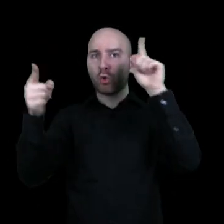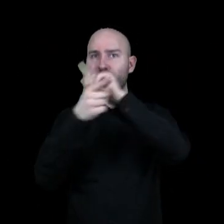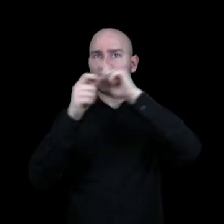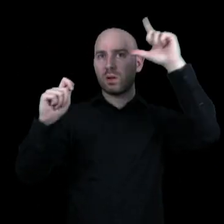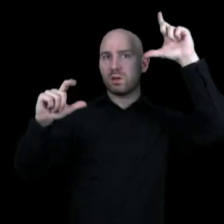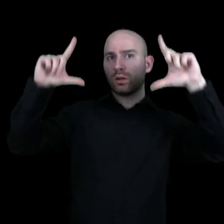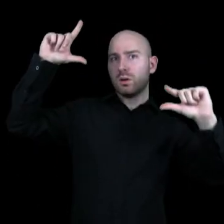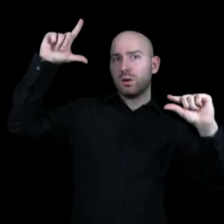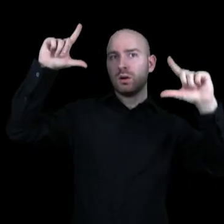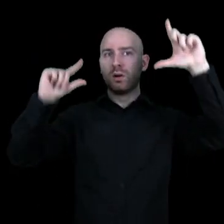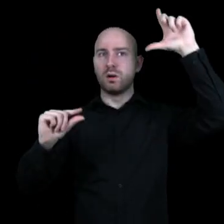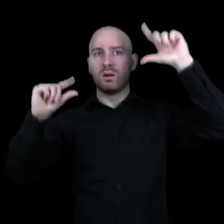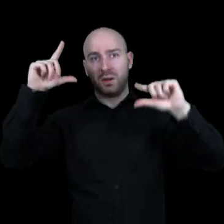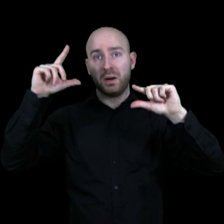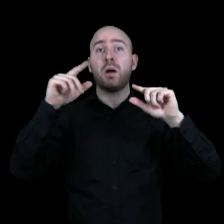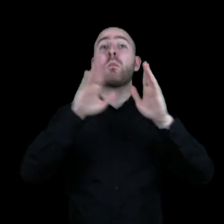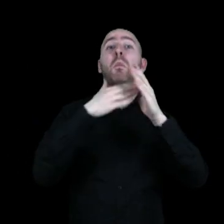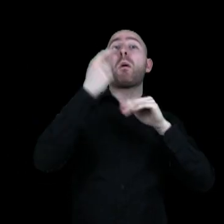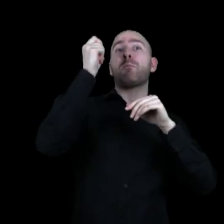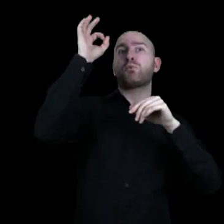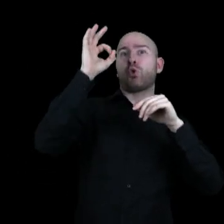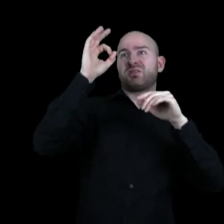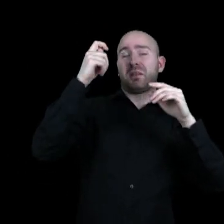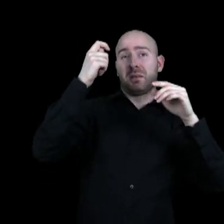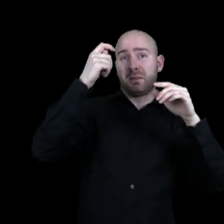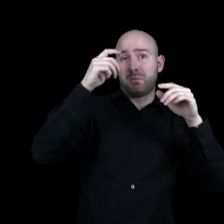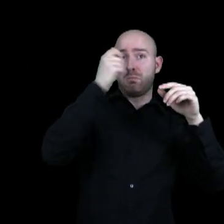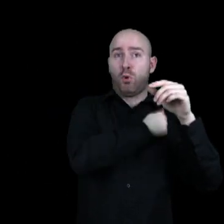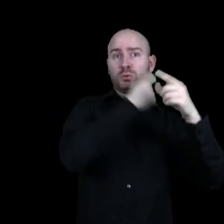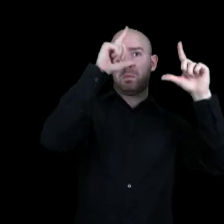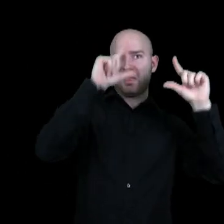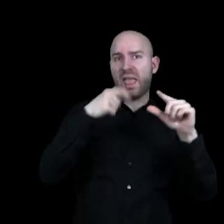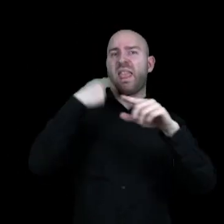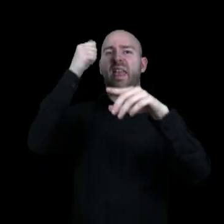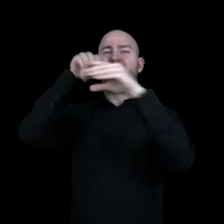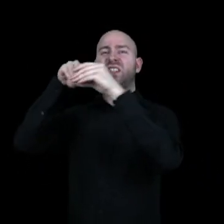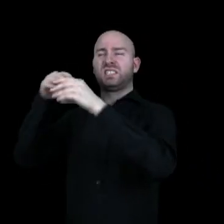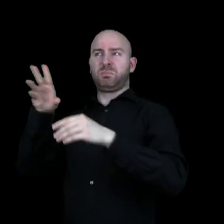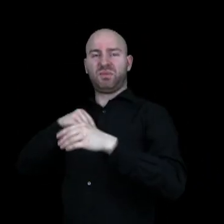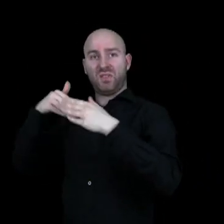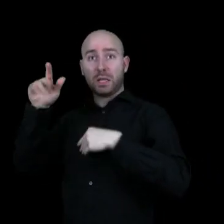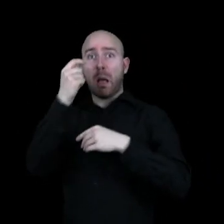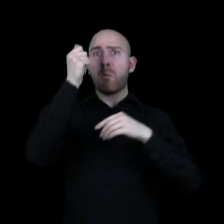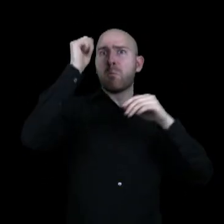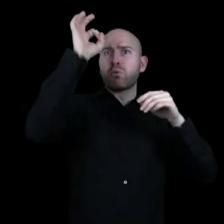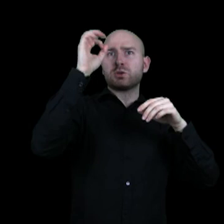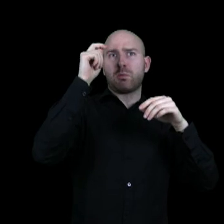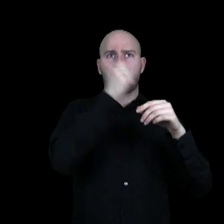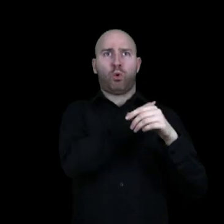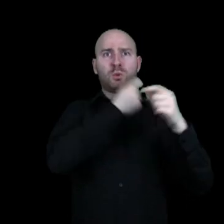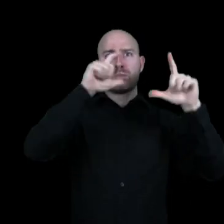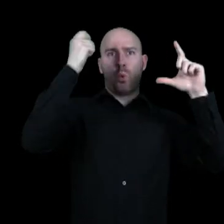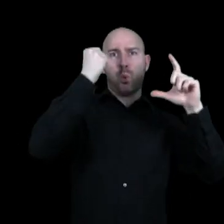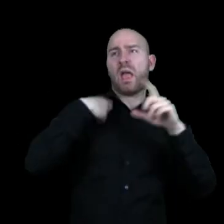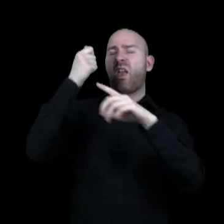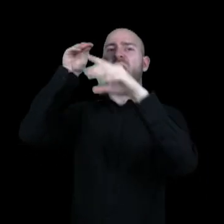Widzicie proporcjonalność odwrotną. Im niższa realna stopa procentowa, tym więcej inwestycji. Im wyższa stopa